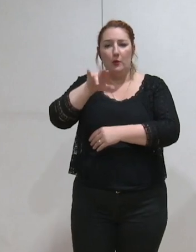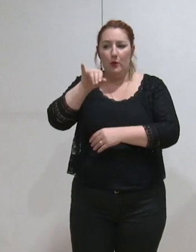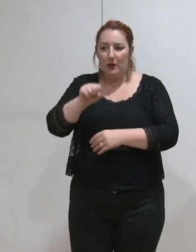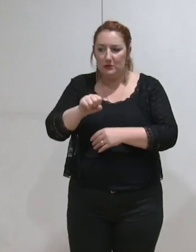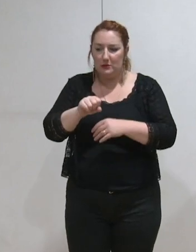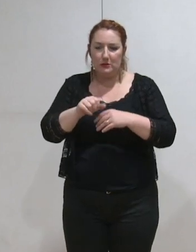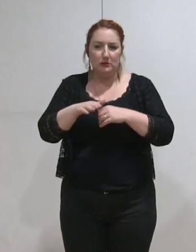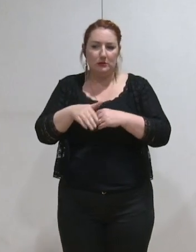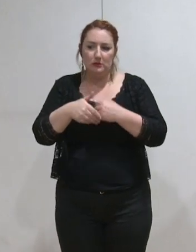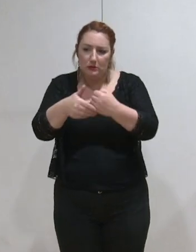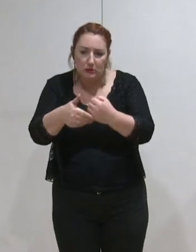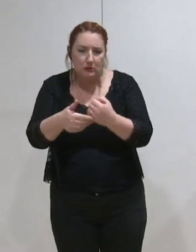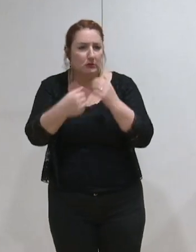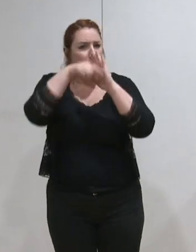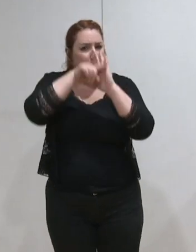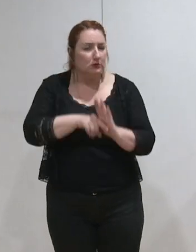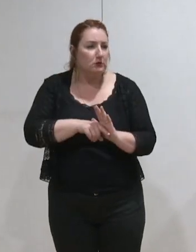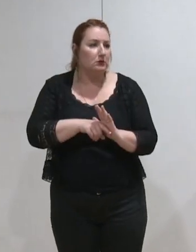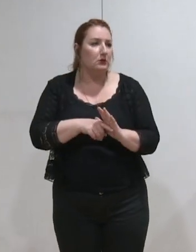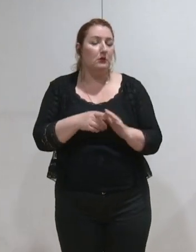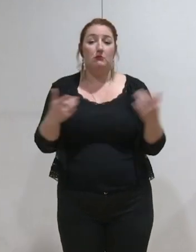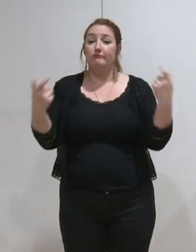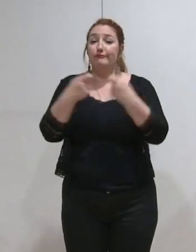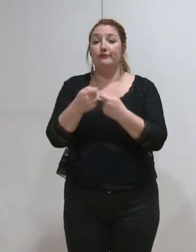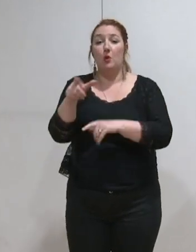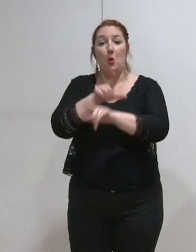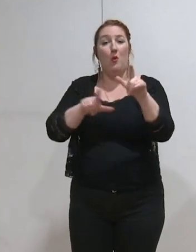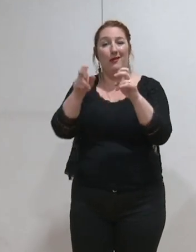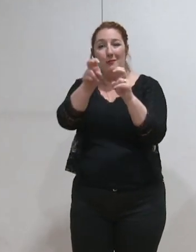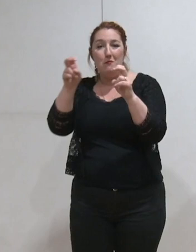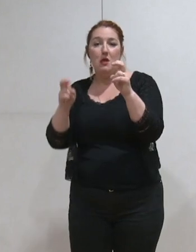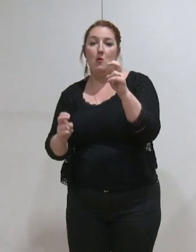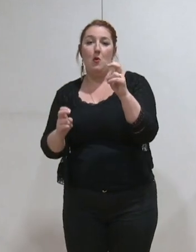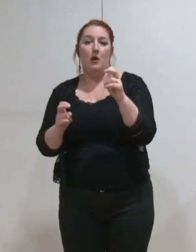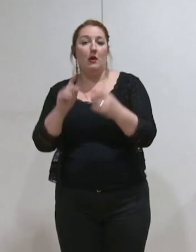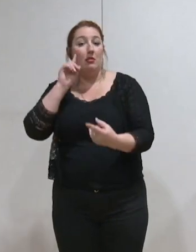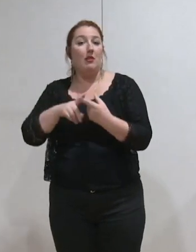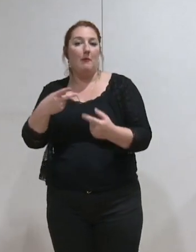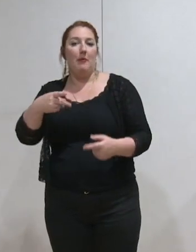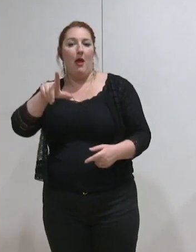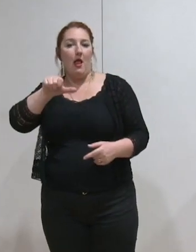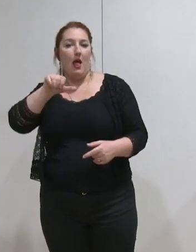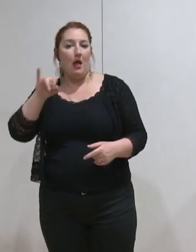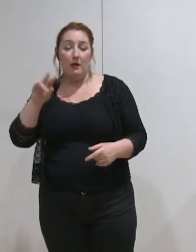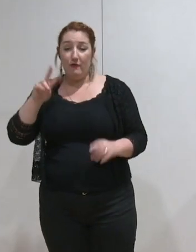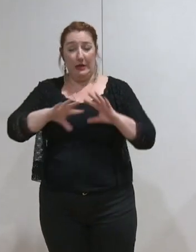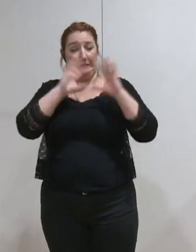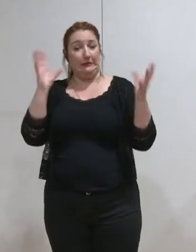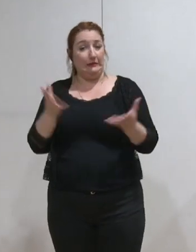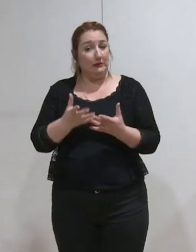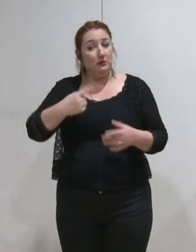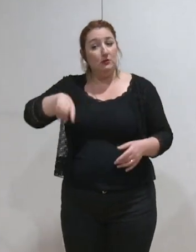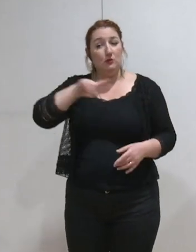posé avec le le le loyer minoré au niveau du plai tout cela ce sont des orientations que nous avions